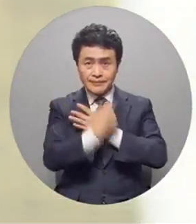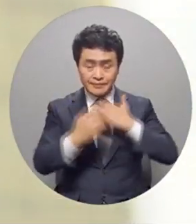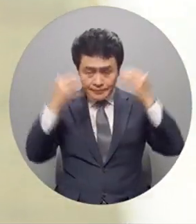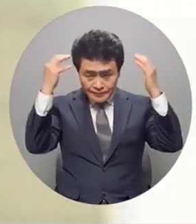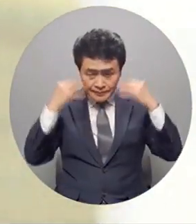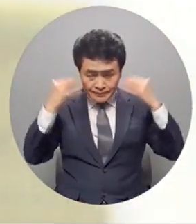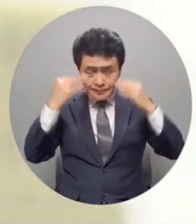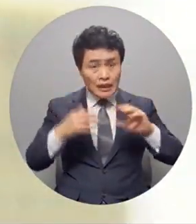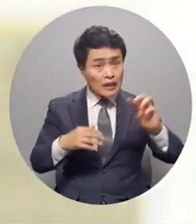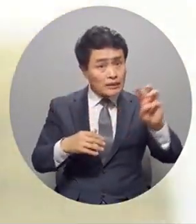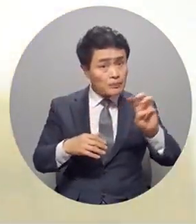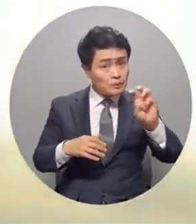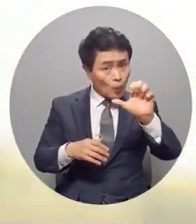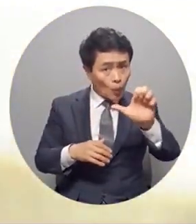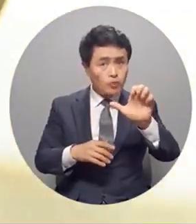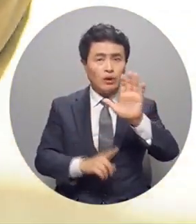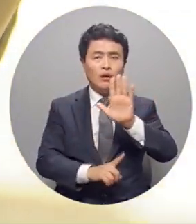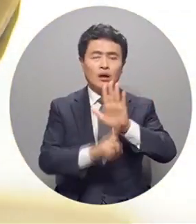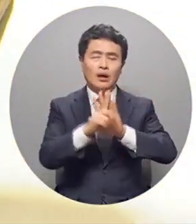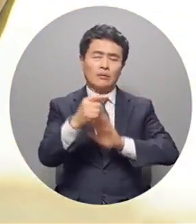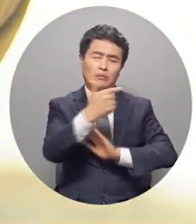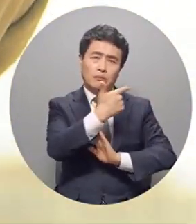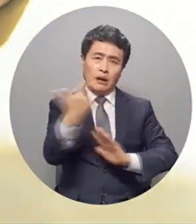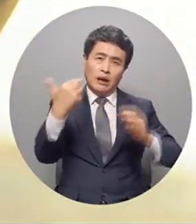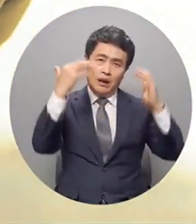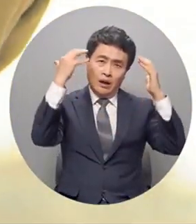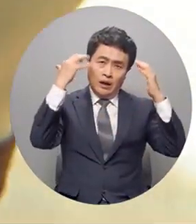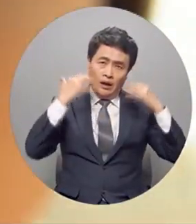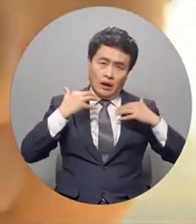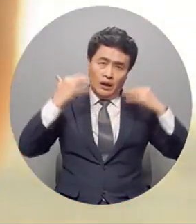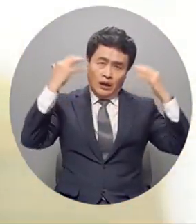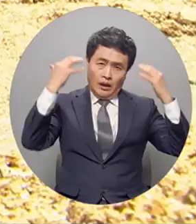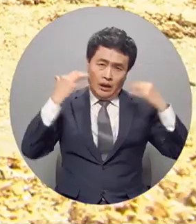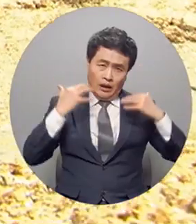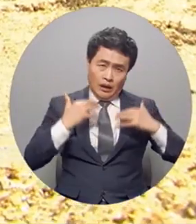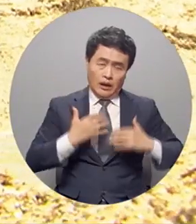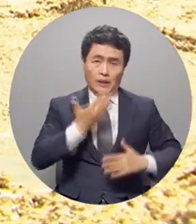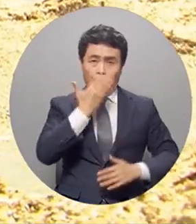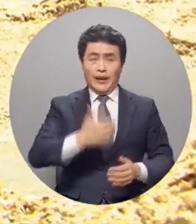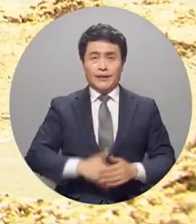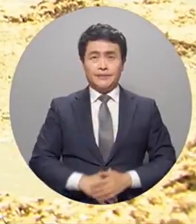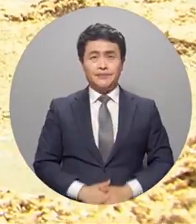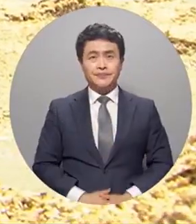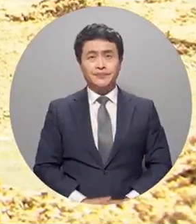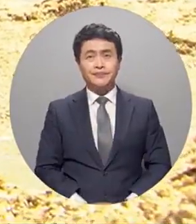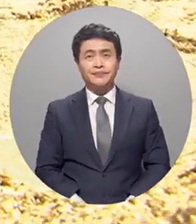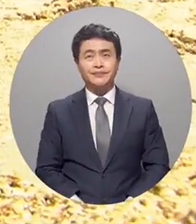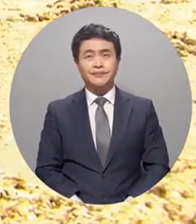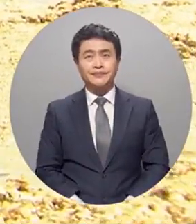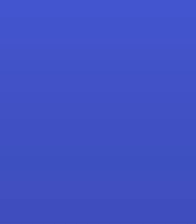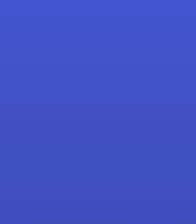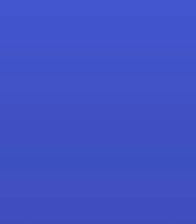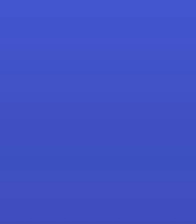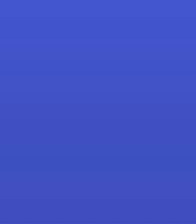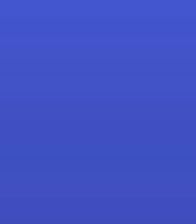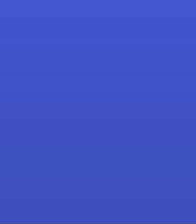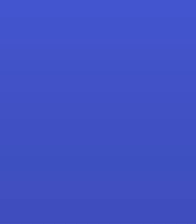35도를 넘나드는 등 매우 무더운 날씨가 이어질 것으로 전망했습니다. MBC 뉴스 박선진입니다.